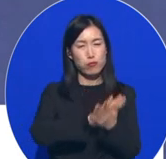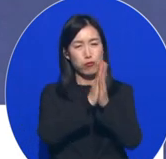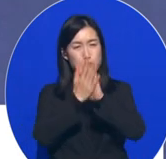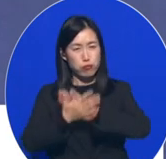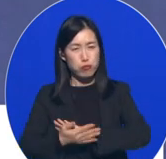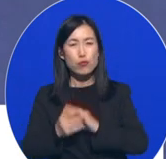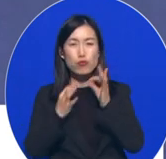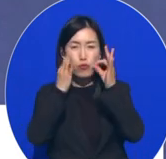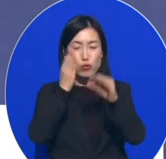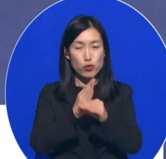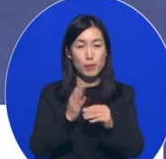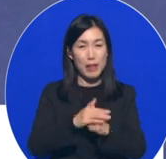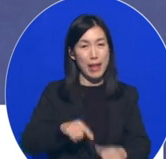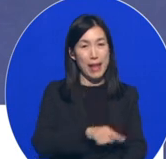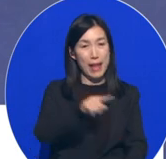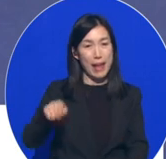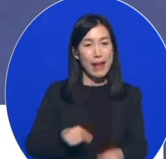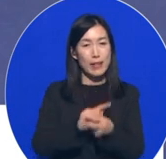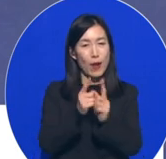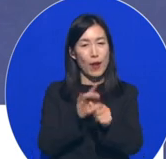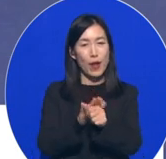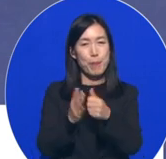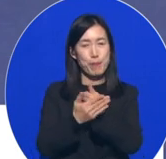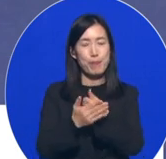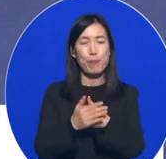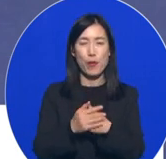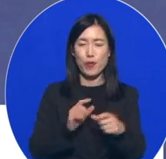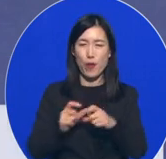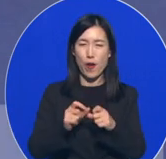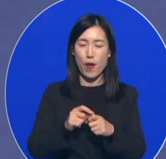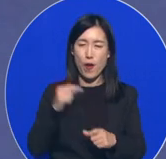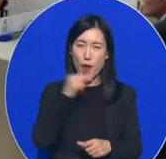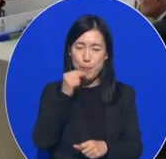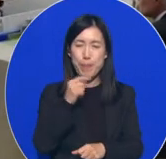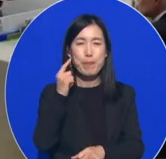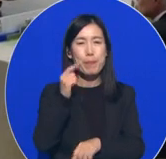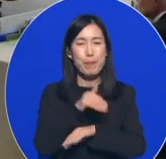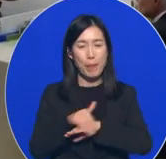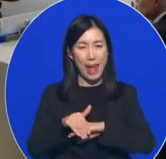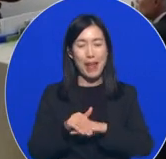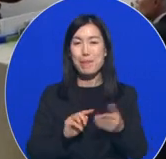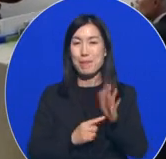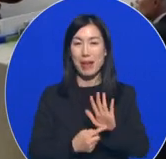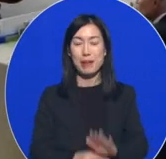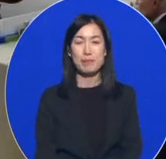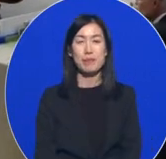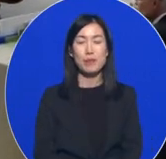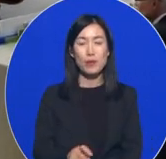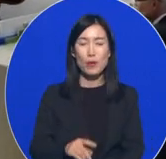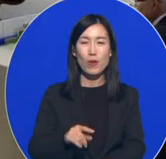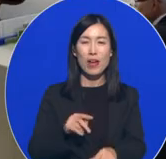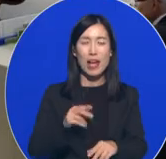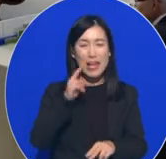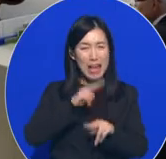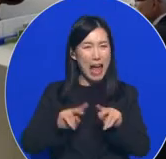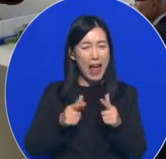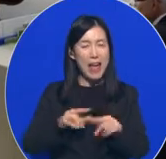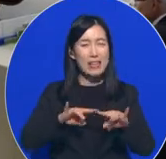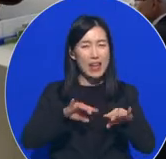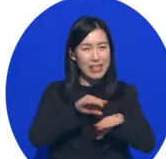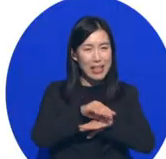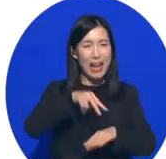회원국들과의 협력을 강화해 나갈 것이라고 하였습니다 친환경 이동 수단의 중요성도